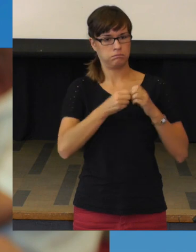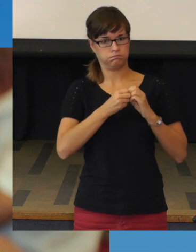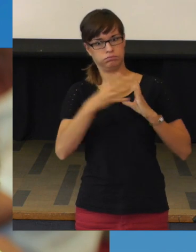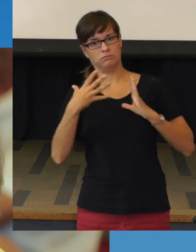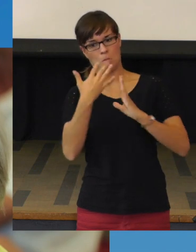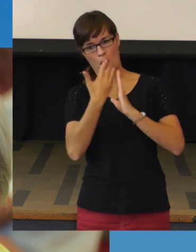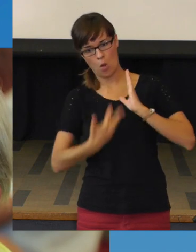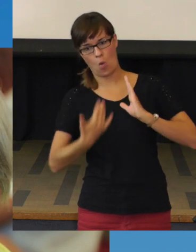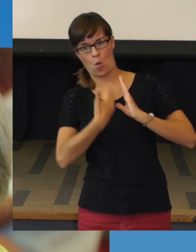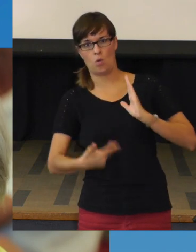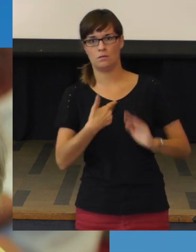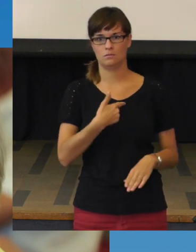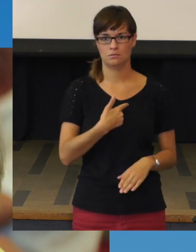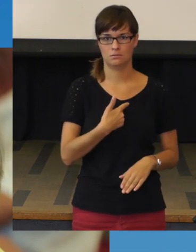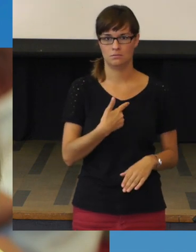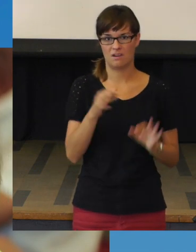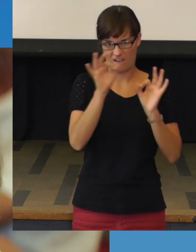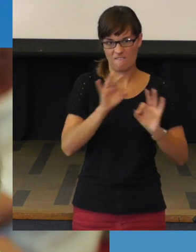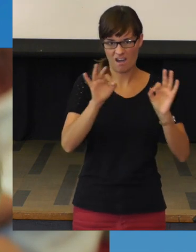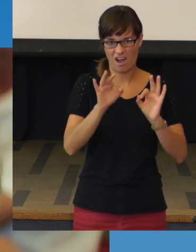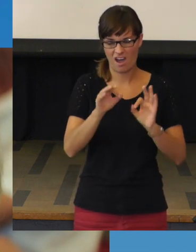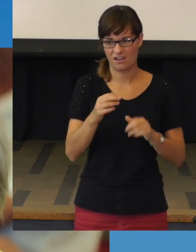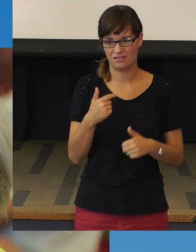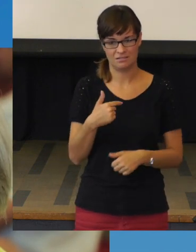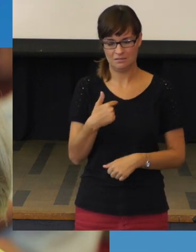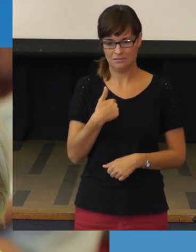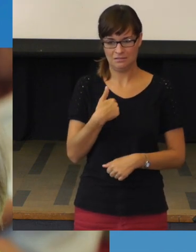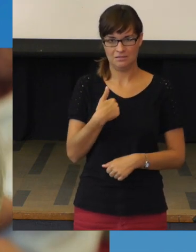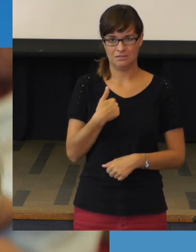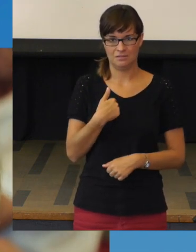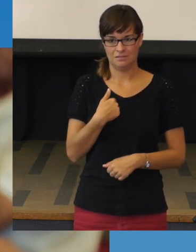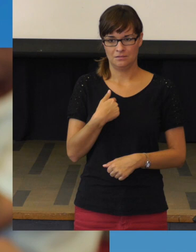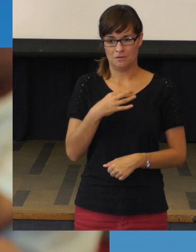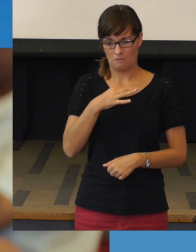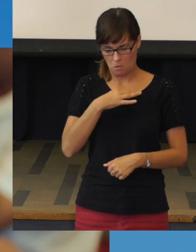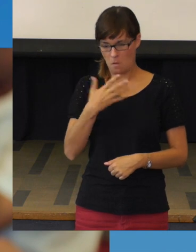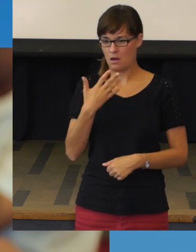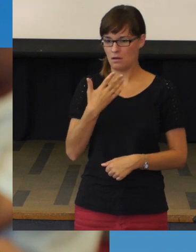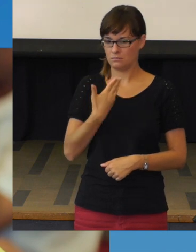kommt. Und da habe ich gesagt, es gibt für mich nur eine Frage.